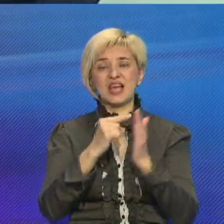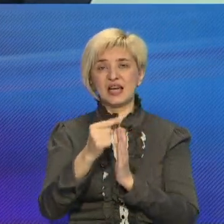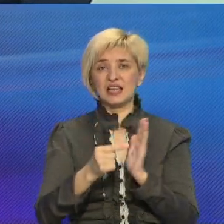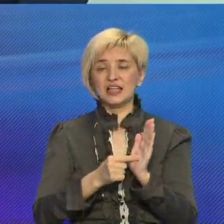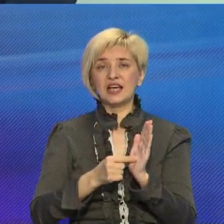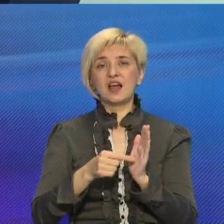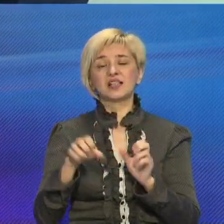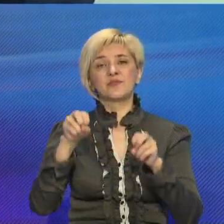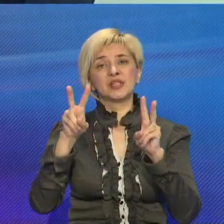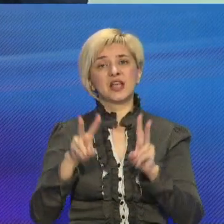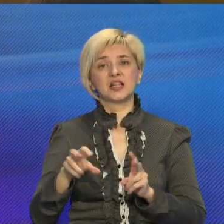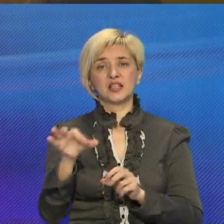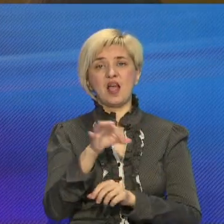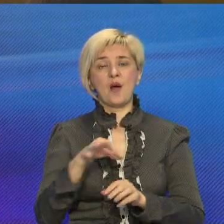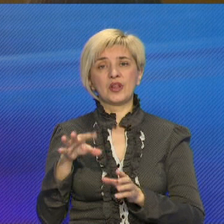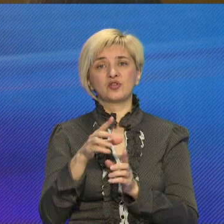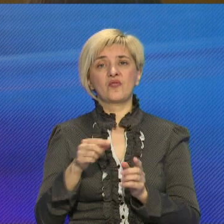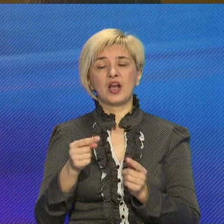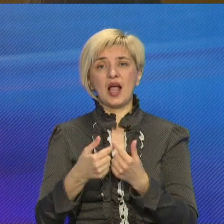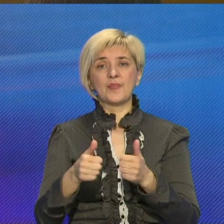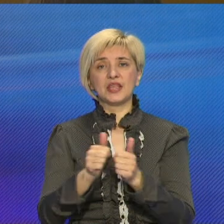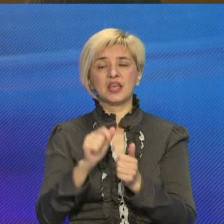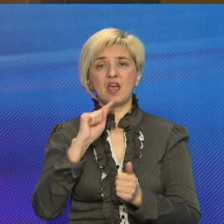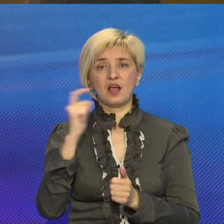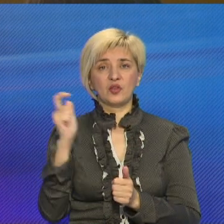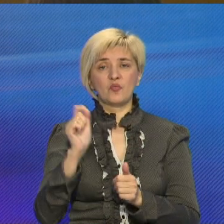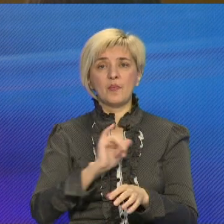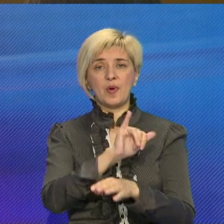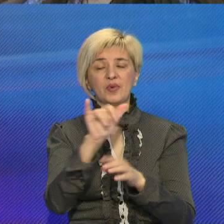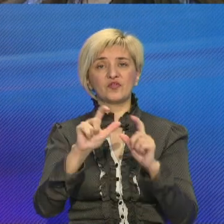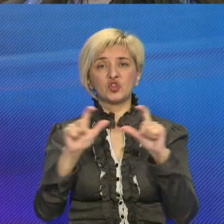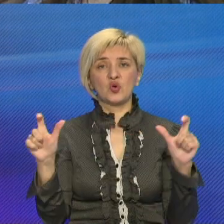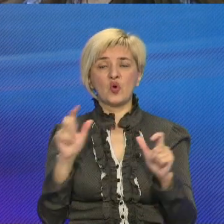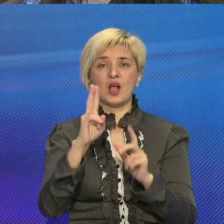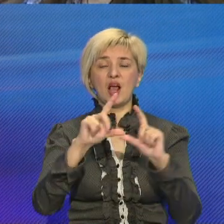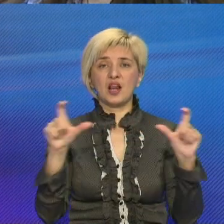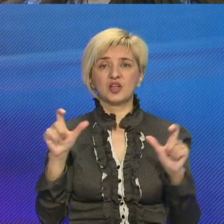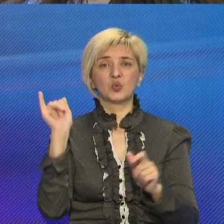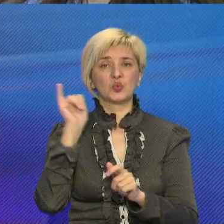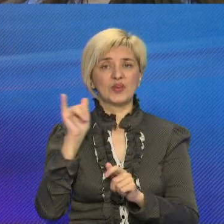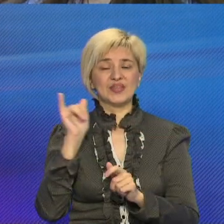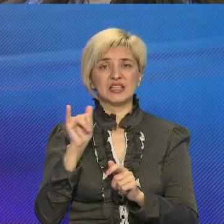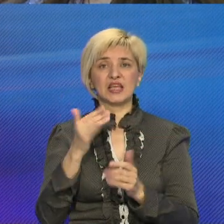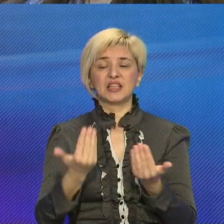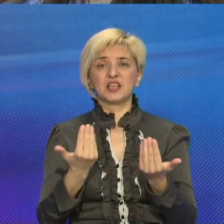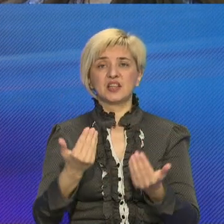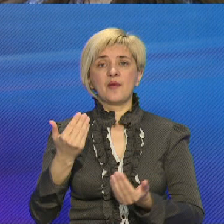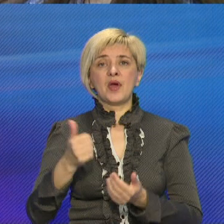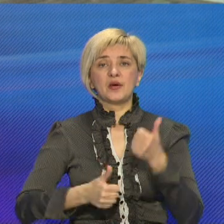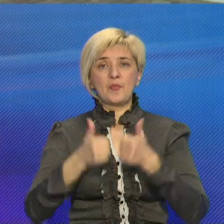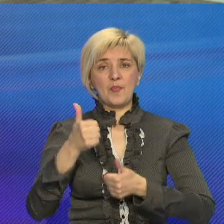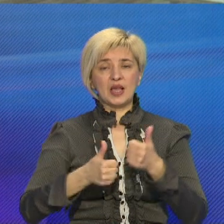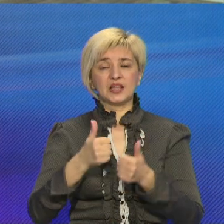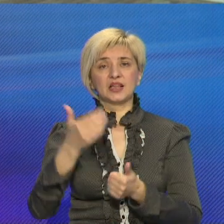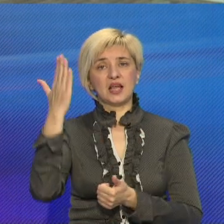камітэта эканомікі пабывалі ў школах раёна, ў каледжах і ўніверсітэта Гродна. І вось цяпер батл таленавітых, актыўных і